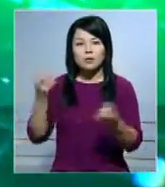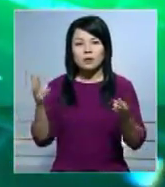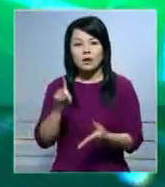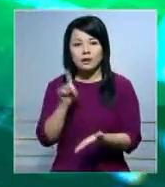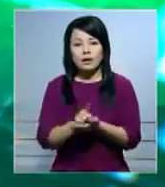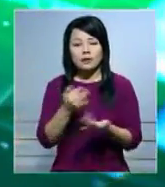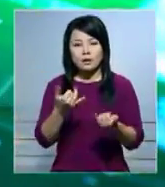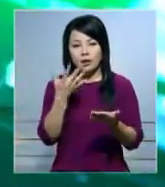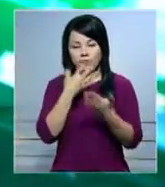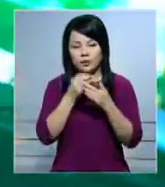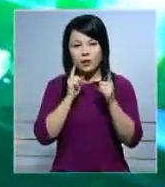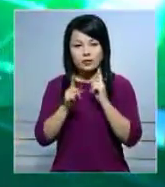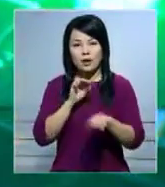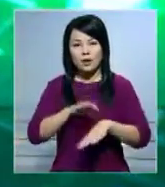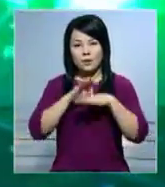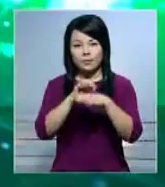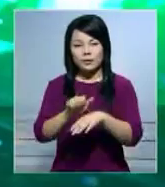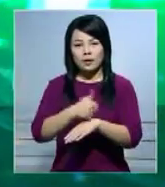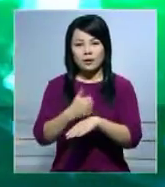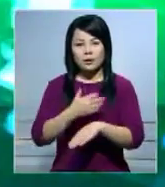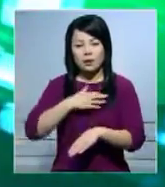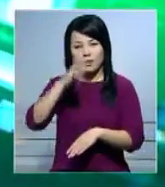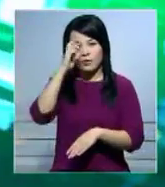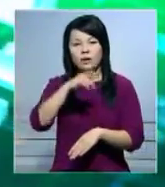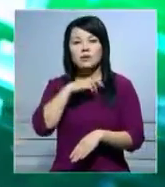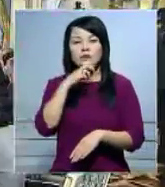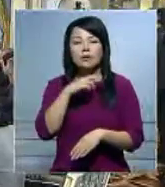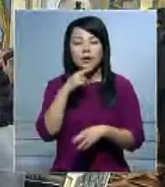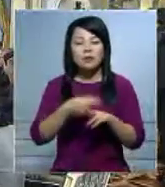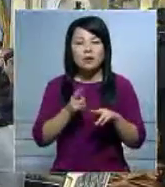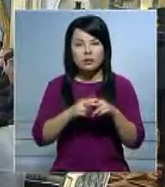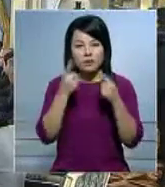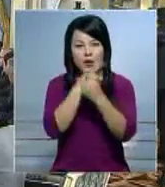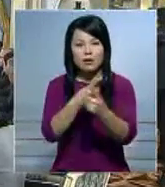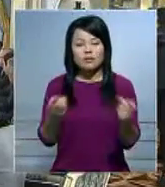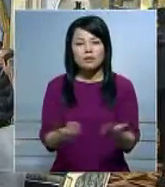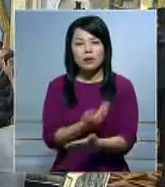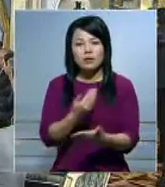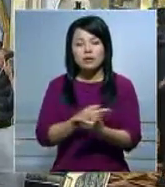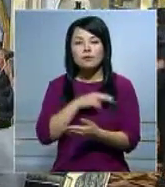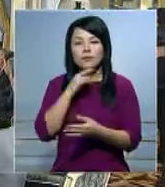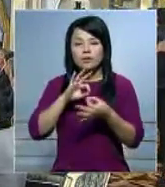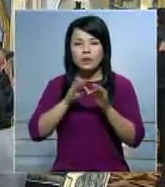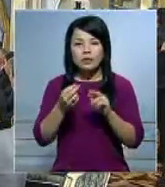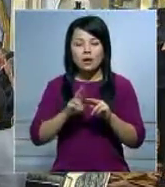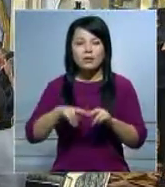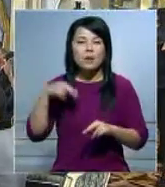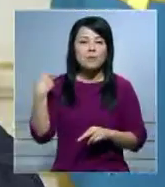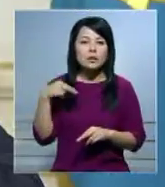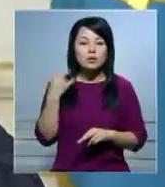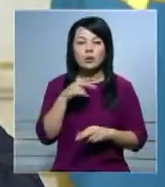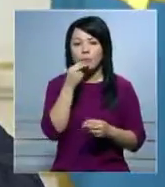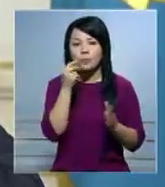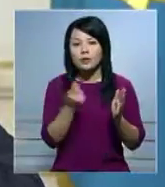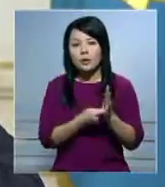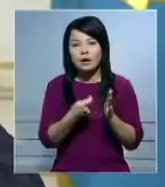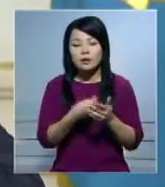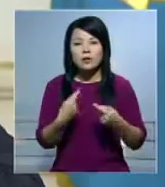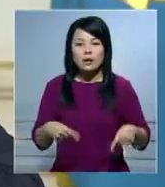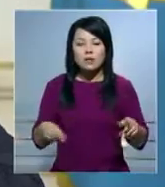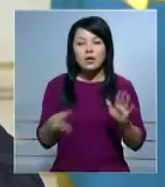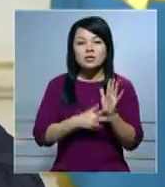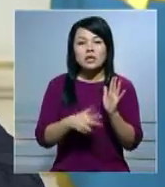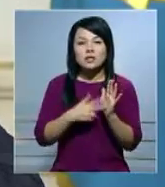Бүгін үкіметтің кеңейтілген отырысында елбасы бұл мәселеге тағы бір мәрте тоқталып, жіті назар аударды. Президент азық-түлік өнімдерінің